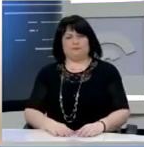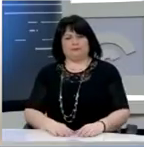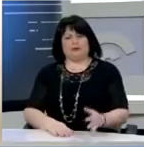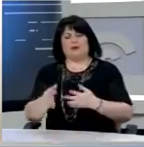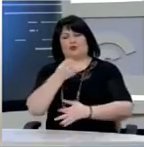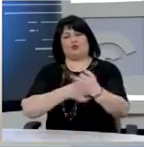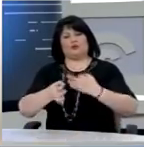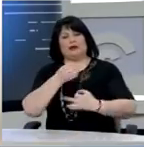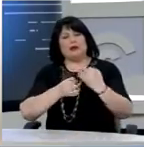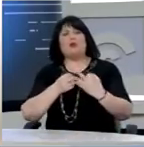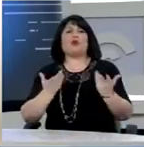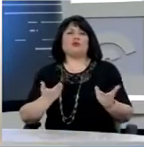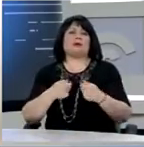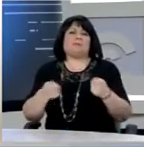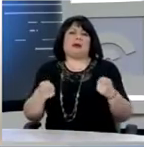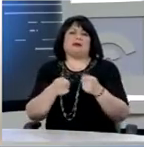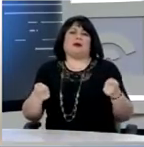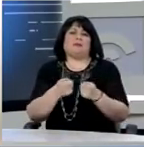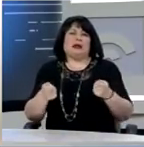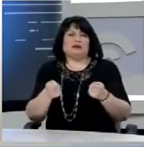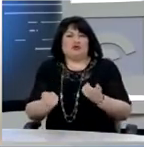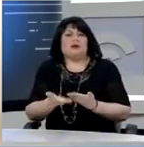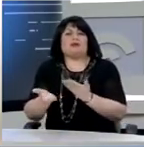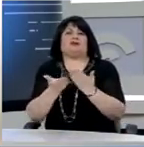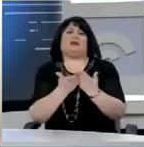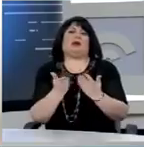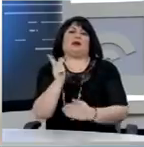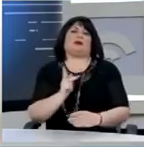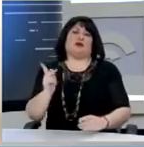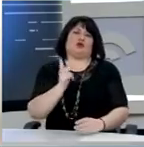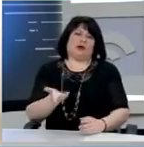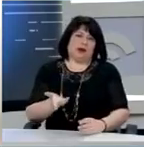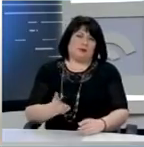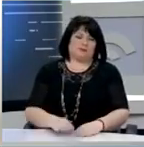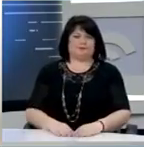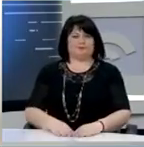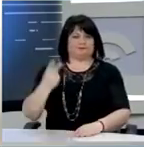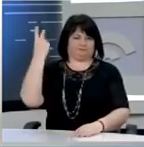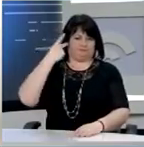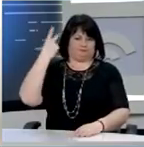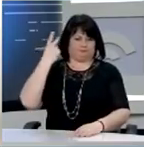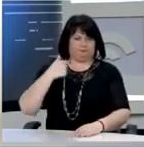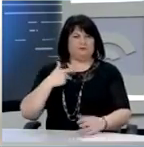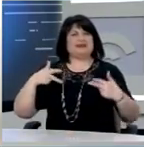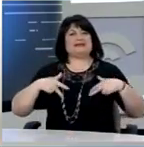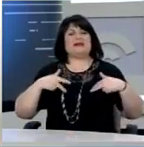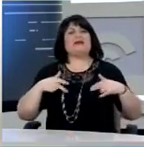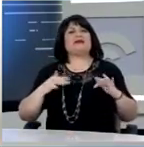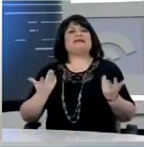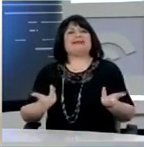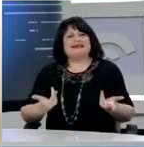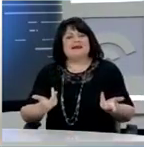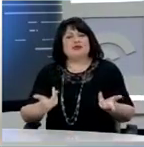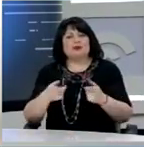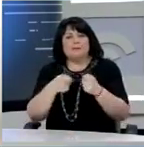αυτό ότι τα μέτρα δεν είναι υπέρ του κοινωνικού συνόλου. Η κατηγορία που απευθύνεται προς την κυβέρνηση είναι